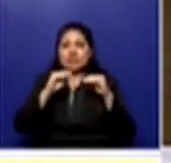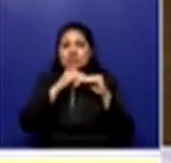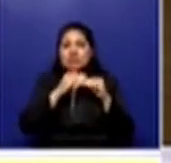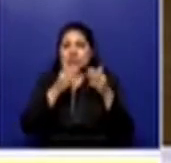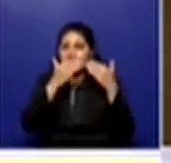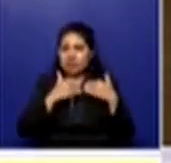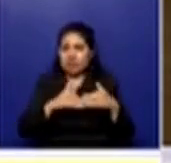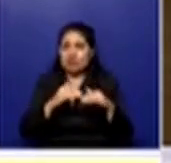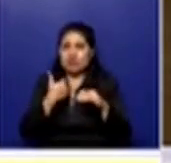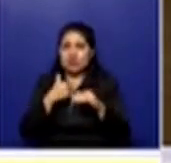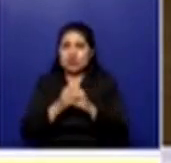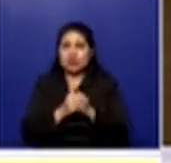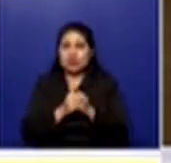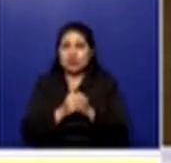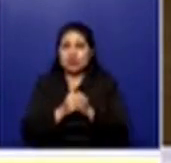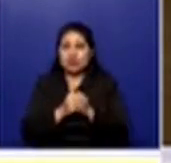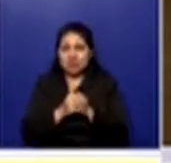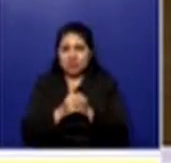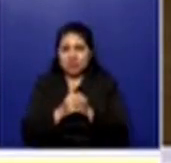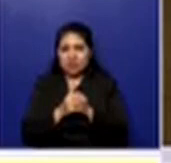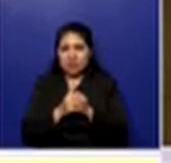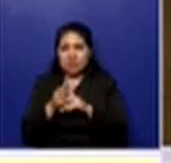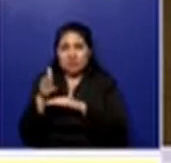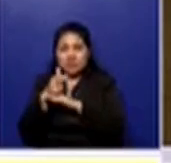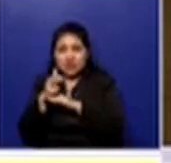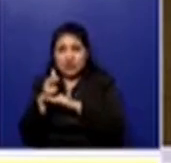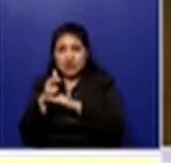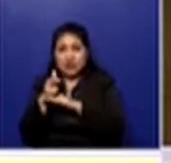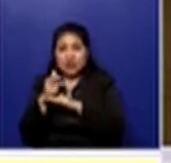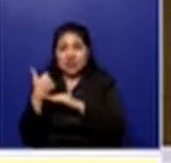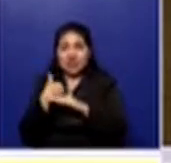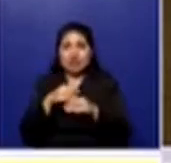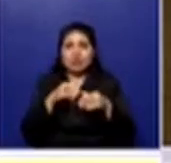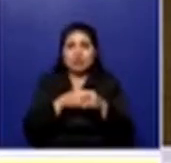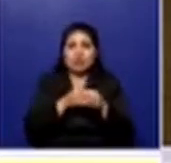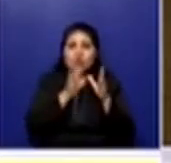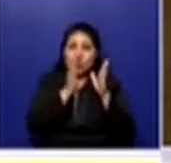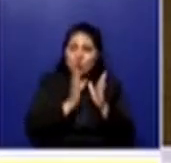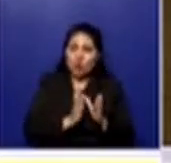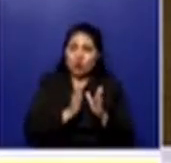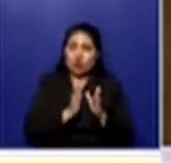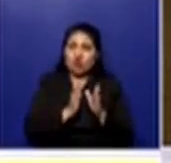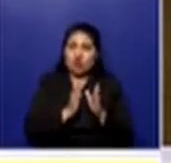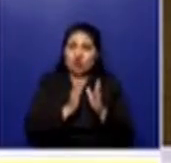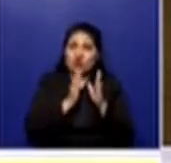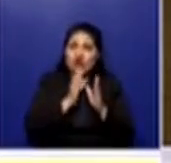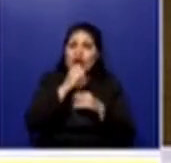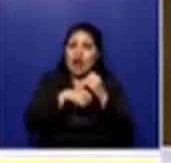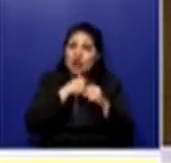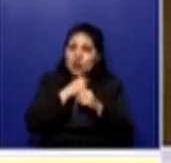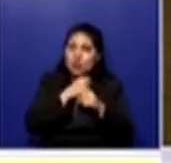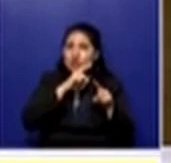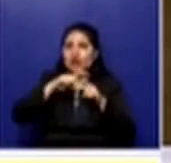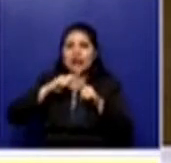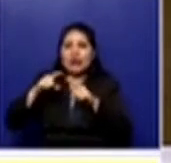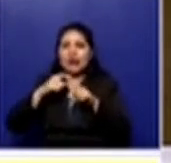ด็นเรื่องการผลิตสื่อให้สอดคล้องกับกลุ่มเป้าหมายต่างวัยเราคงจะทำเรื่องนี้อย่างต่อเนื่องค่ะ